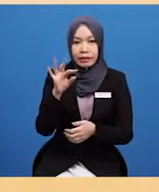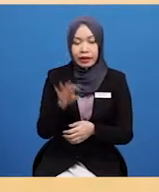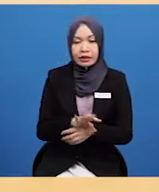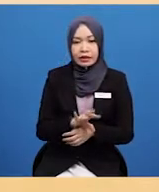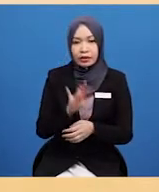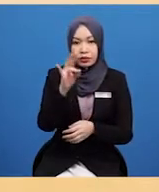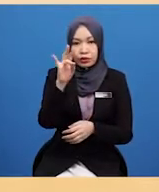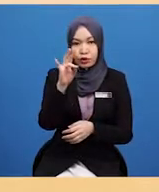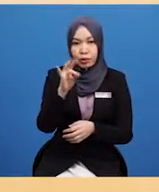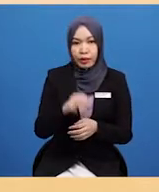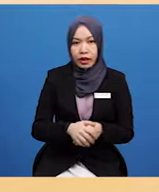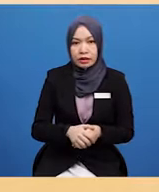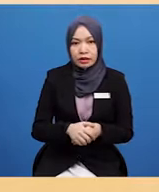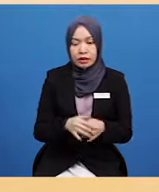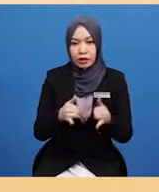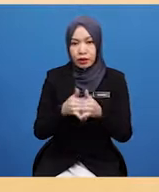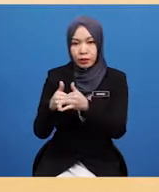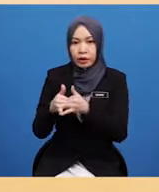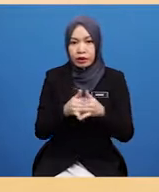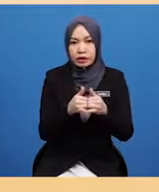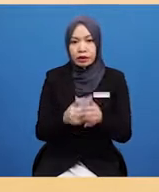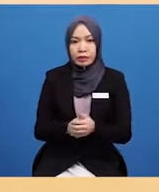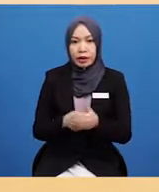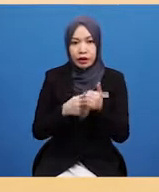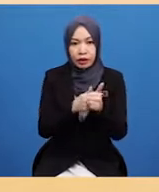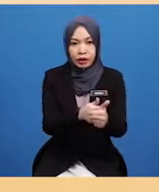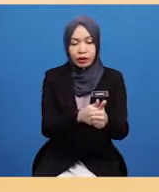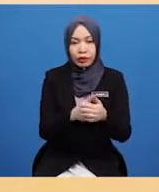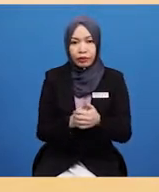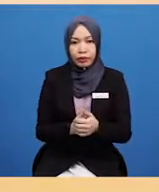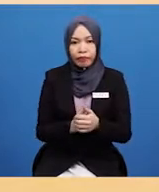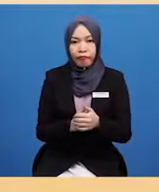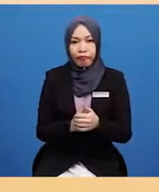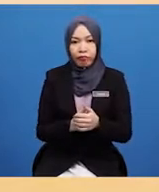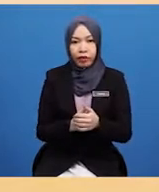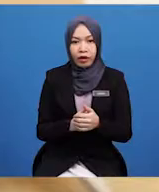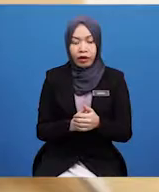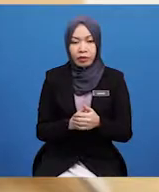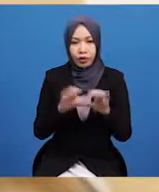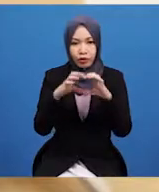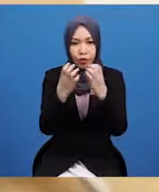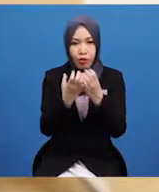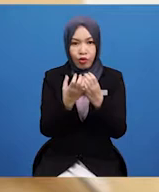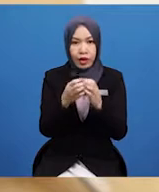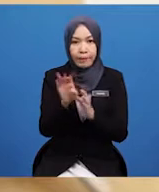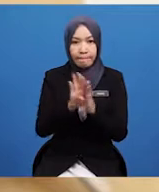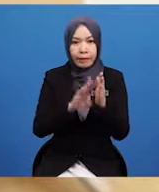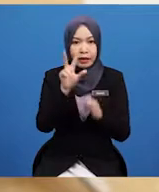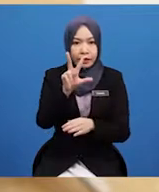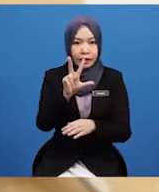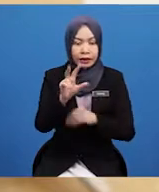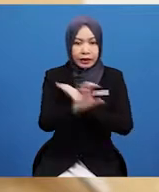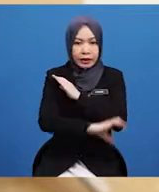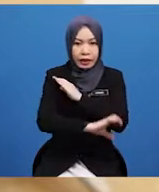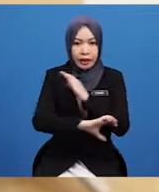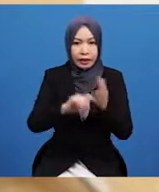menyertai peperangan dengan memihak kepada Pakatan Bertiga. baiklah murid-murid, sekarang cikgu